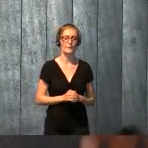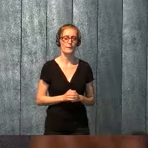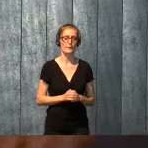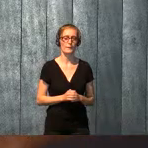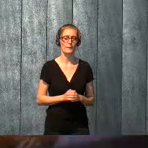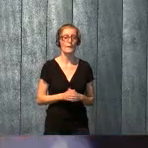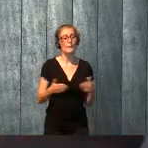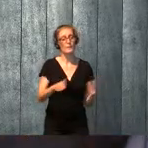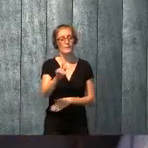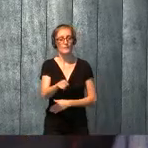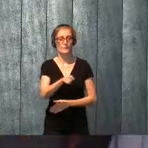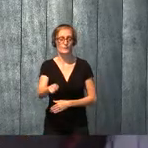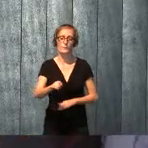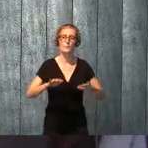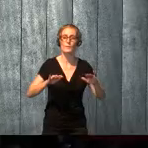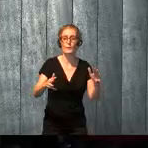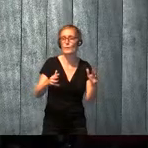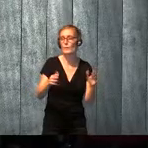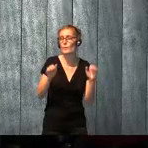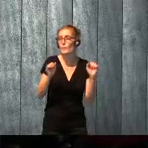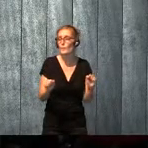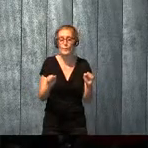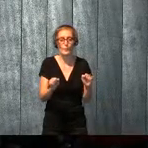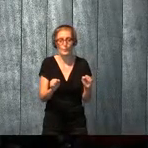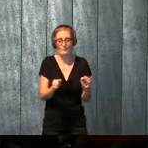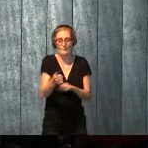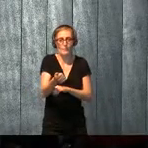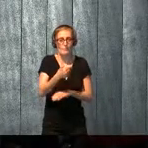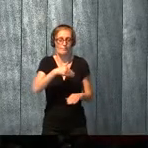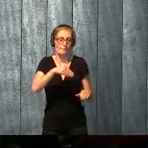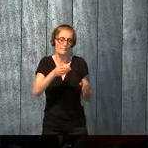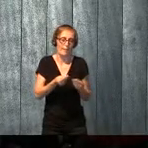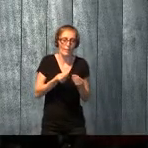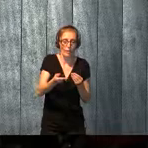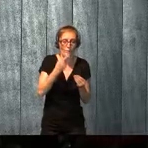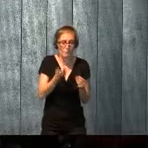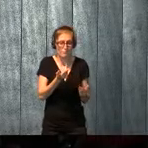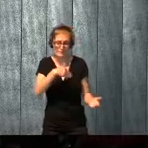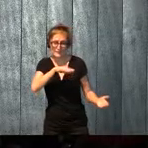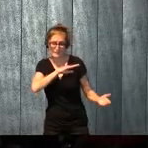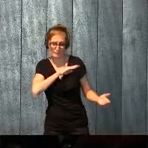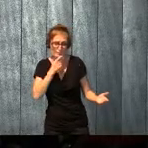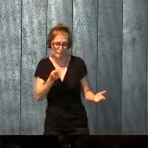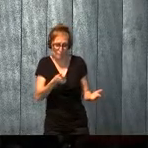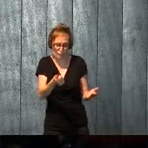comment accroître les pouvoirs des autorités locales pour agir davantage sur les politiques